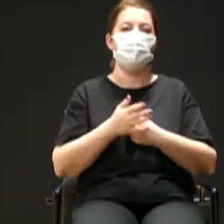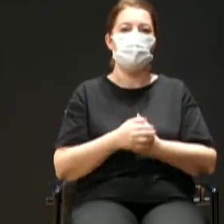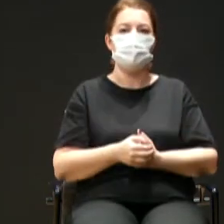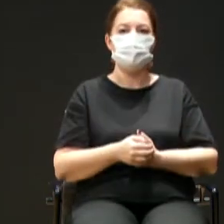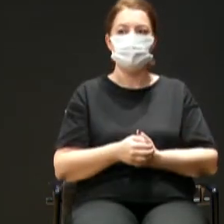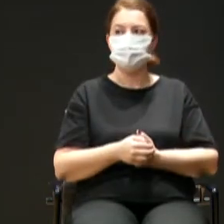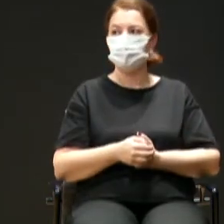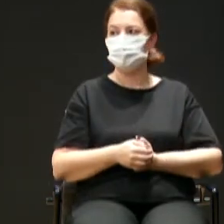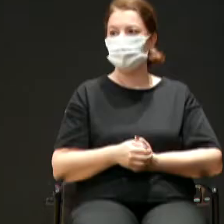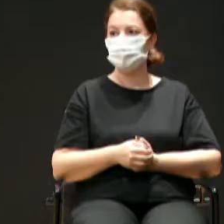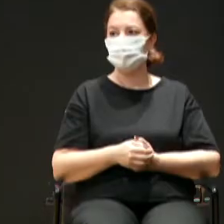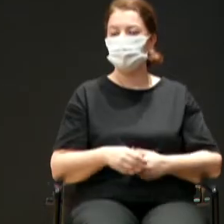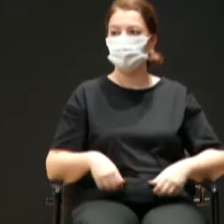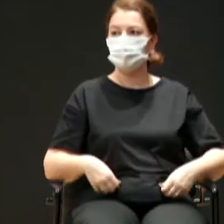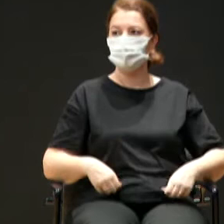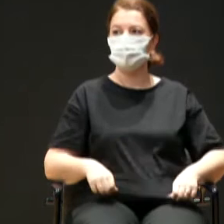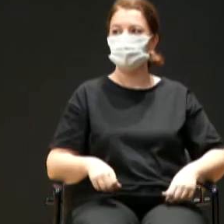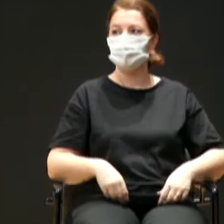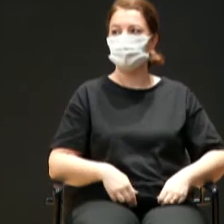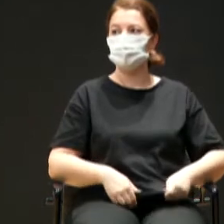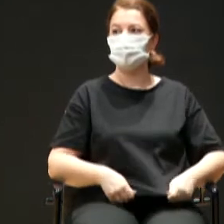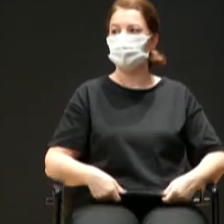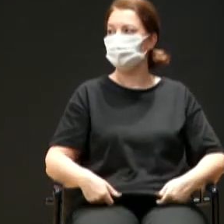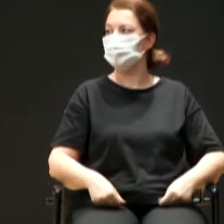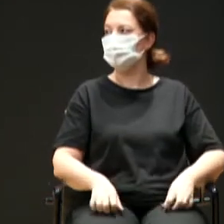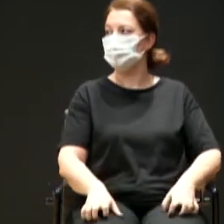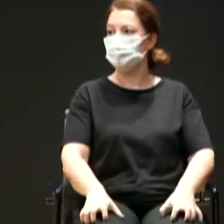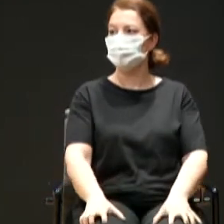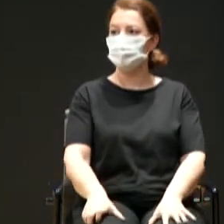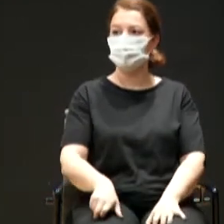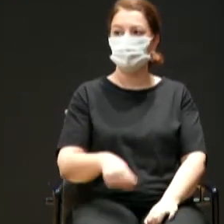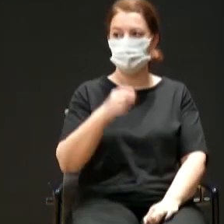Tuncay Bey, konuyla ilgili teknik bir bilgi vermek istiyor musunuz?